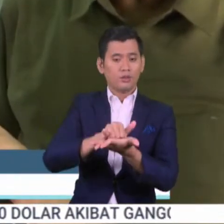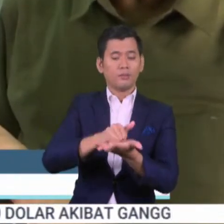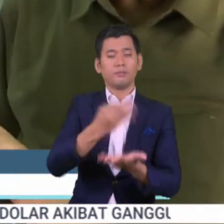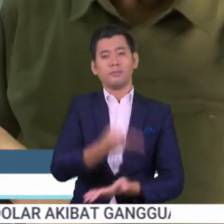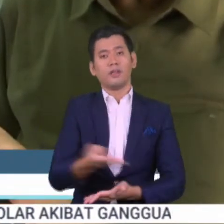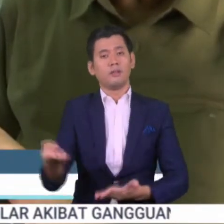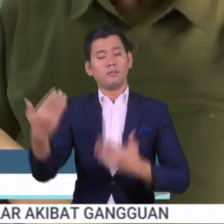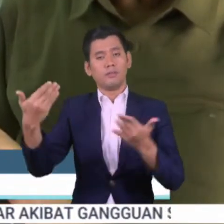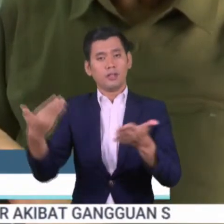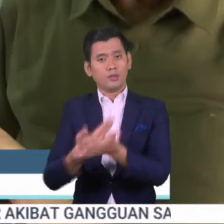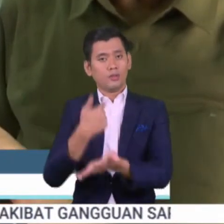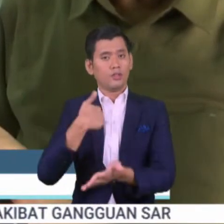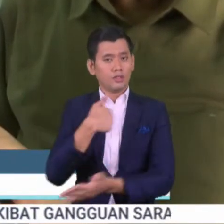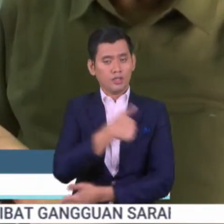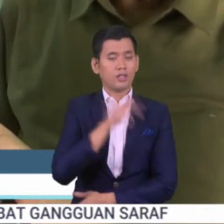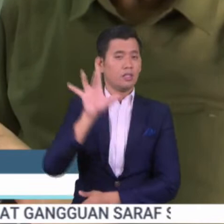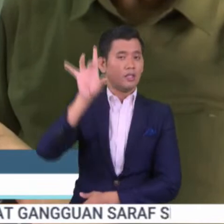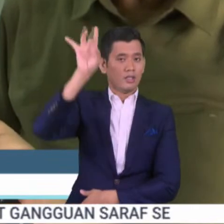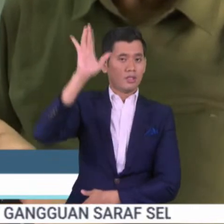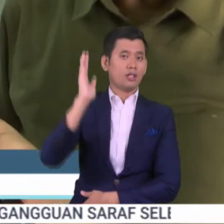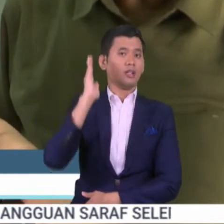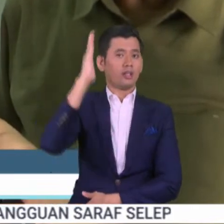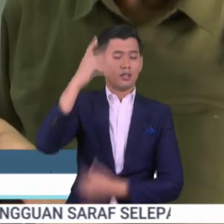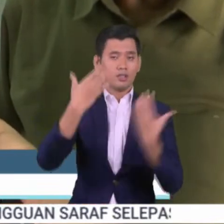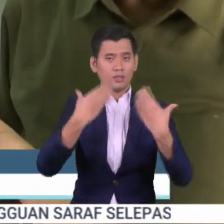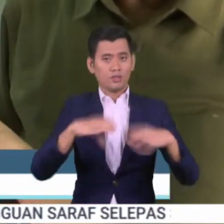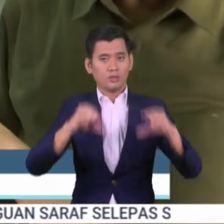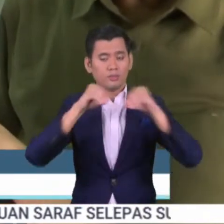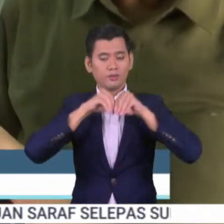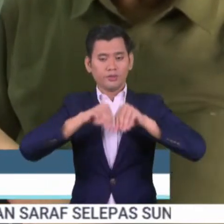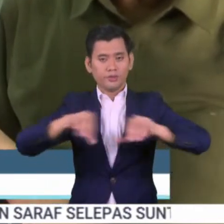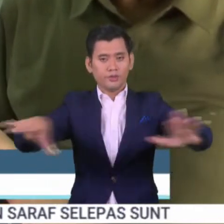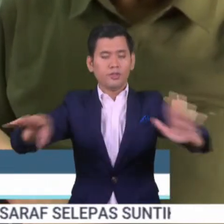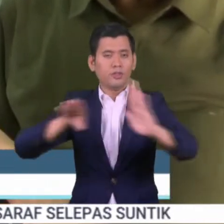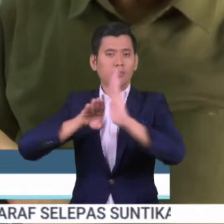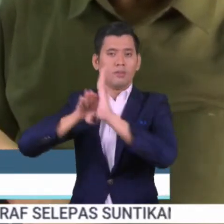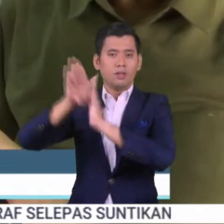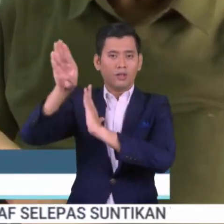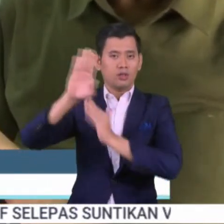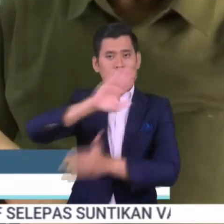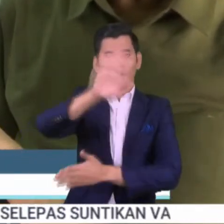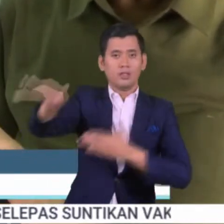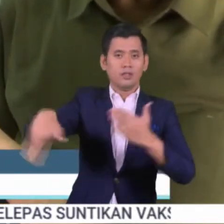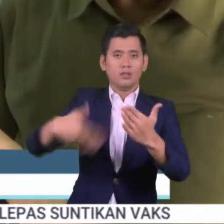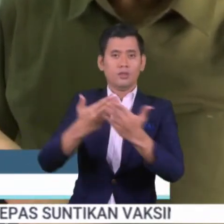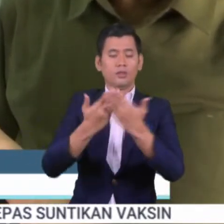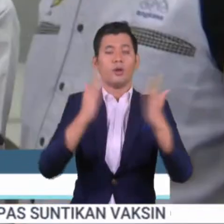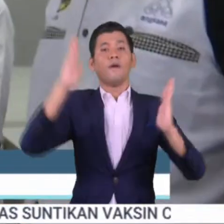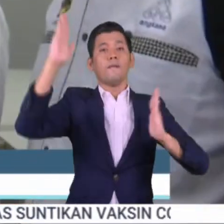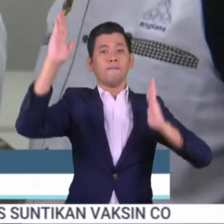produk baru dan insyaAllah kita akan cuba kembangkan produk ini ke seluruh Malaysia sekarang.